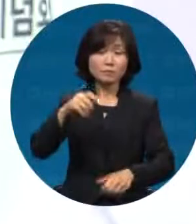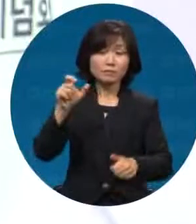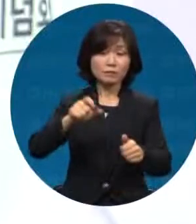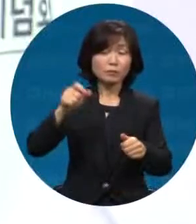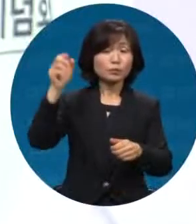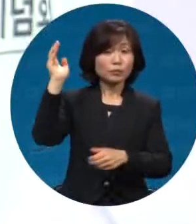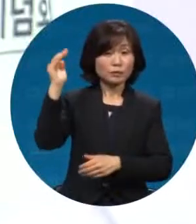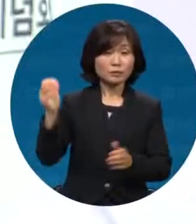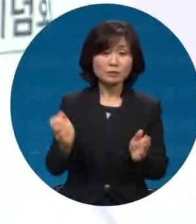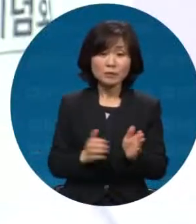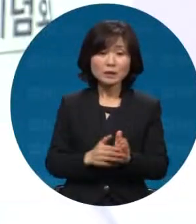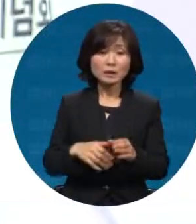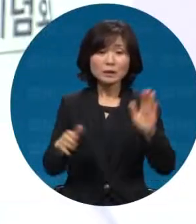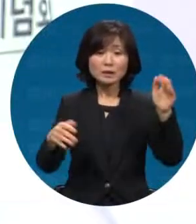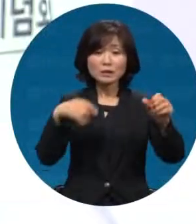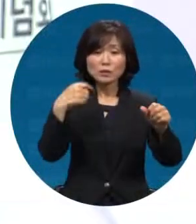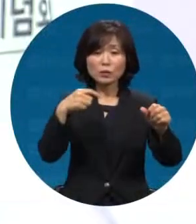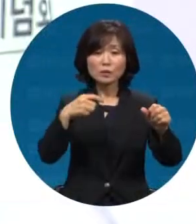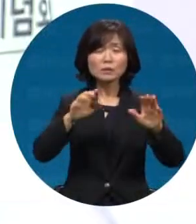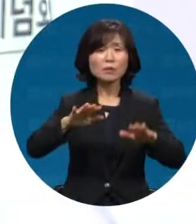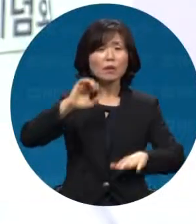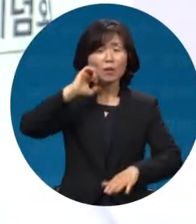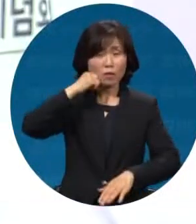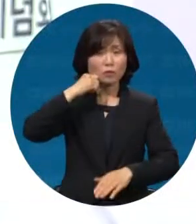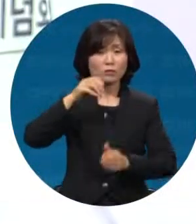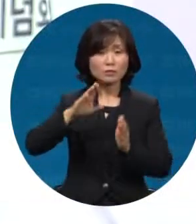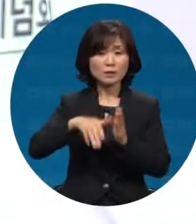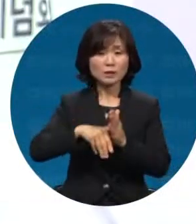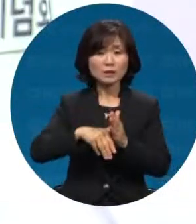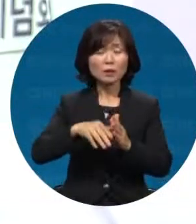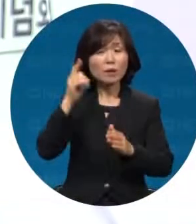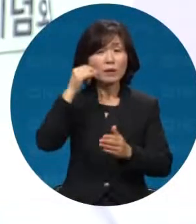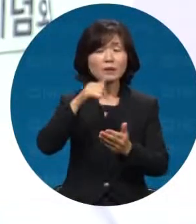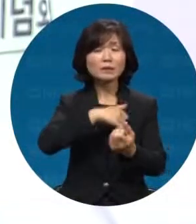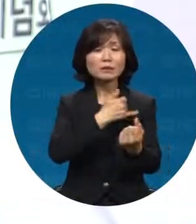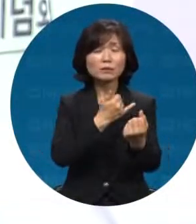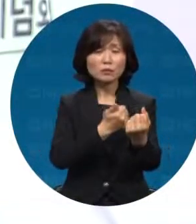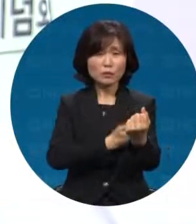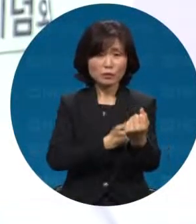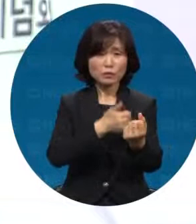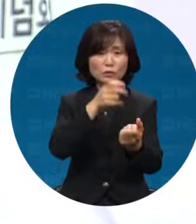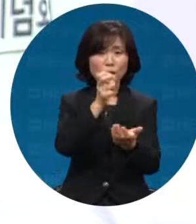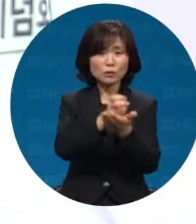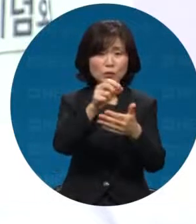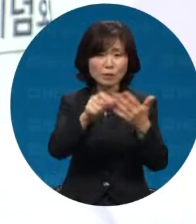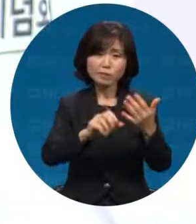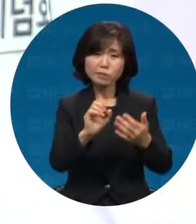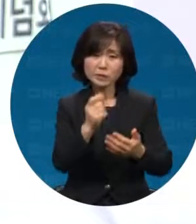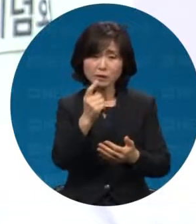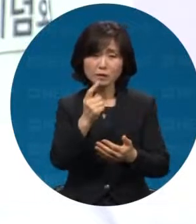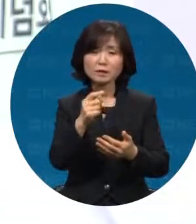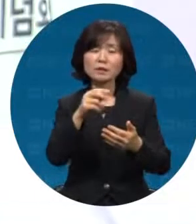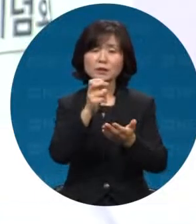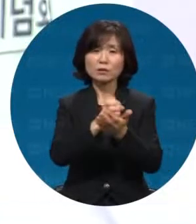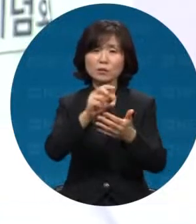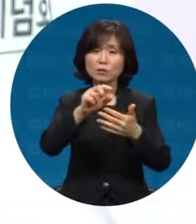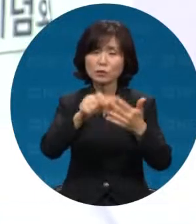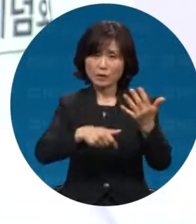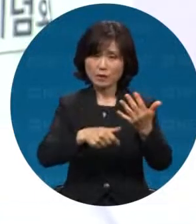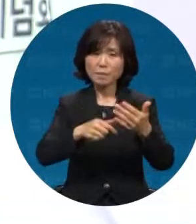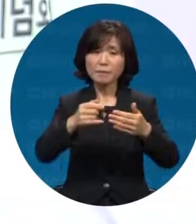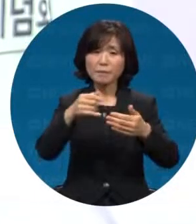승을 지도 하기가 상당히 어려워 줬어요 인권조례 때문에 해서 링컨 초를 폐지 해서 뭔가